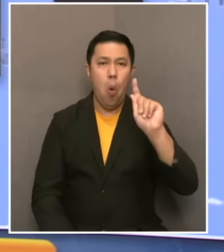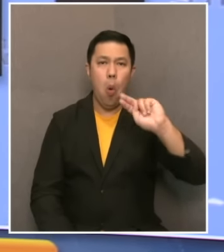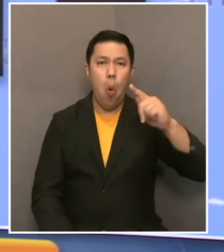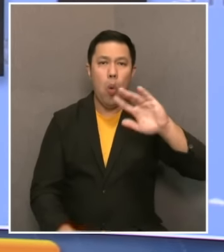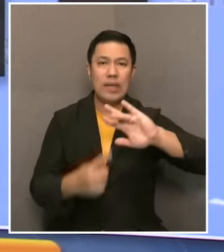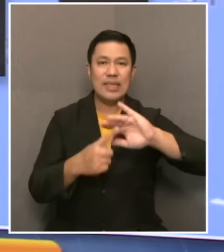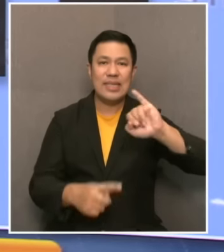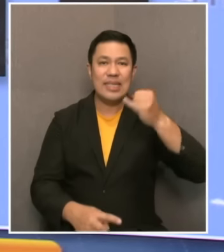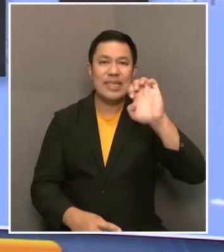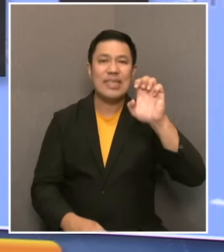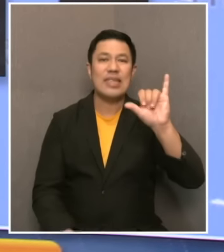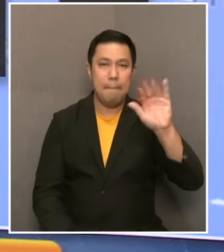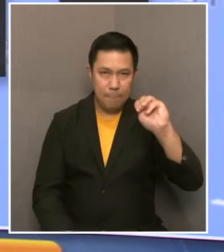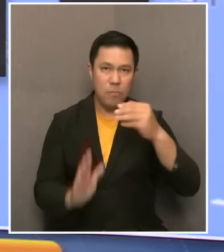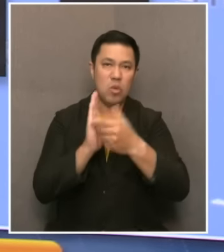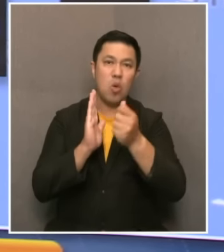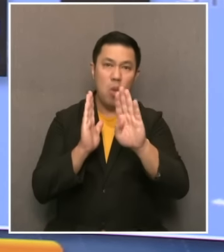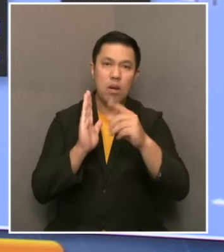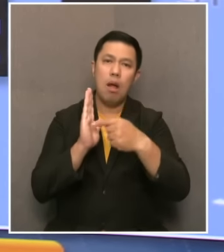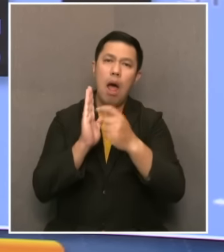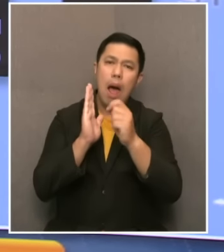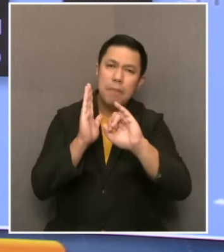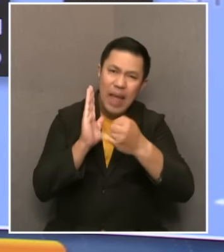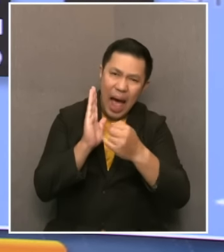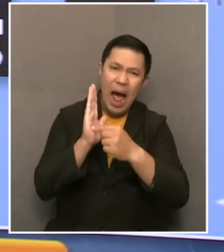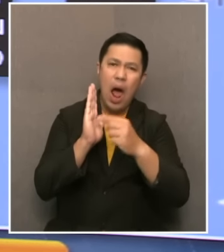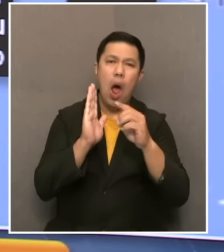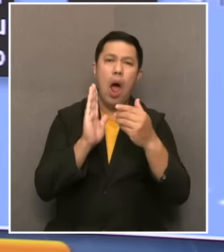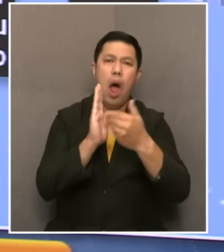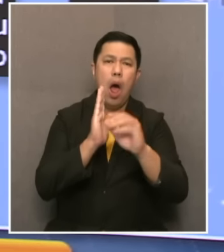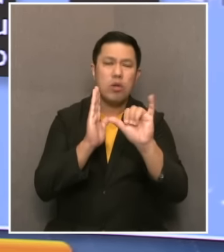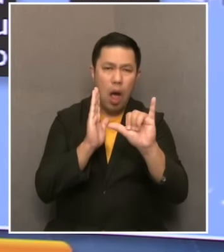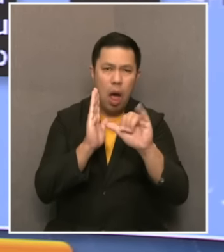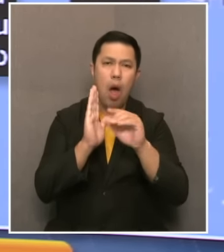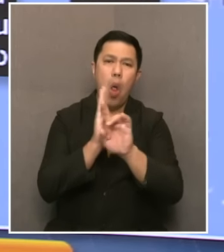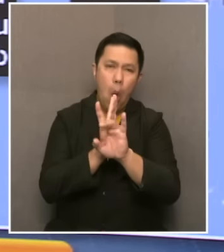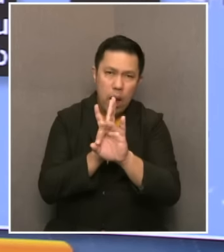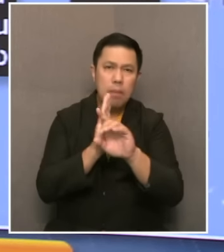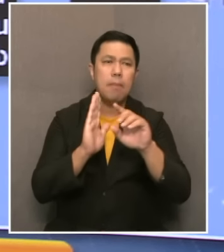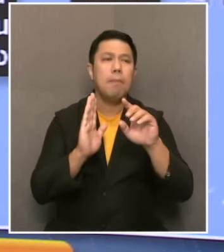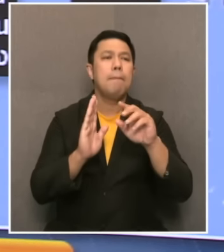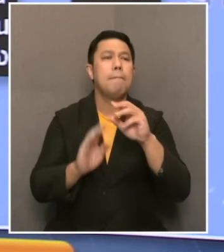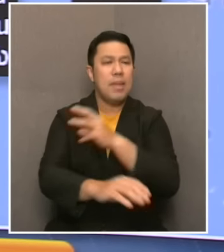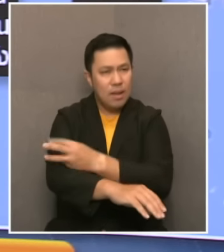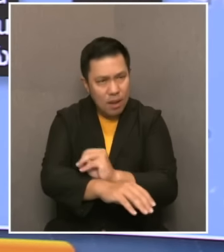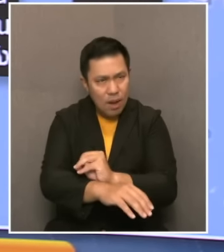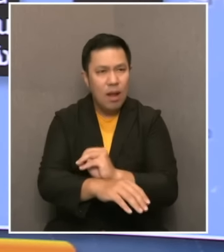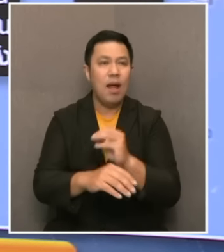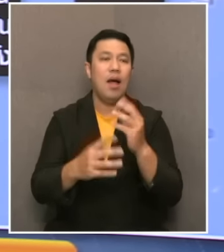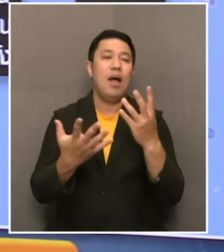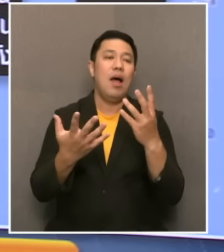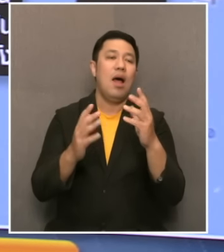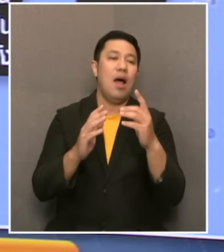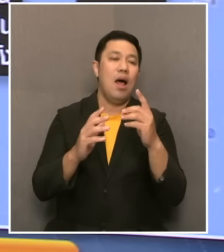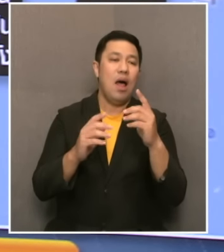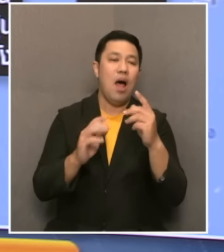พัดผ่านอำนาจเจริญยะโสธร101มหาสารคามขอนแก่นแล้วก็ชัยภูมินะครับก็ถือได้ว่าเป็นพายุที่มีความรุน